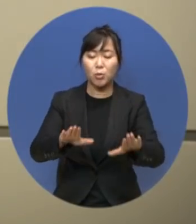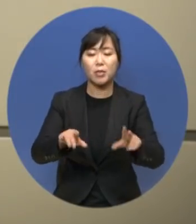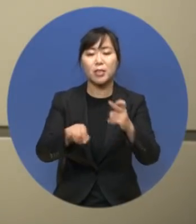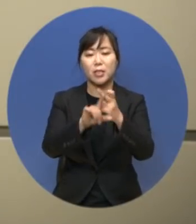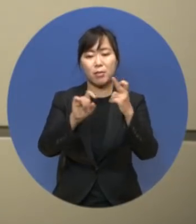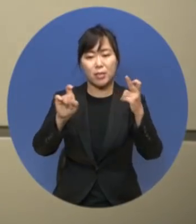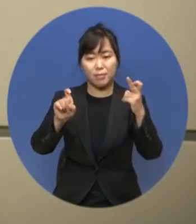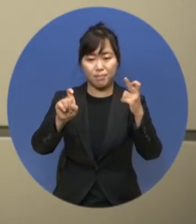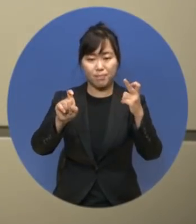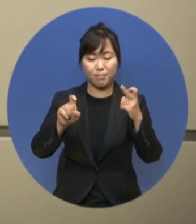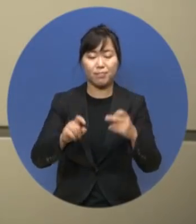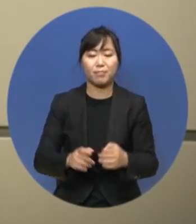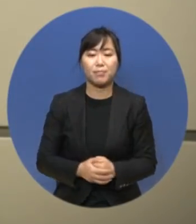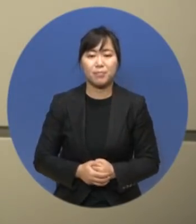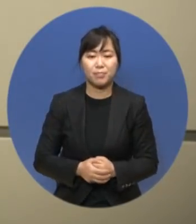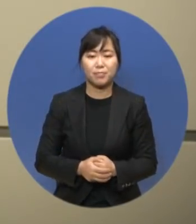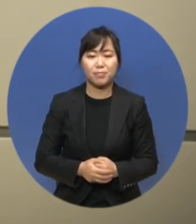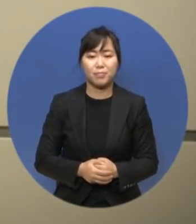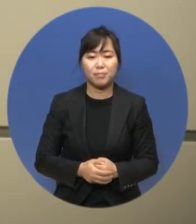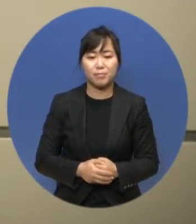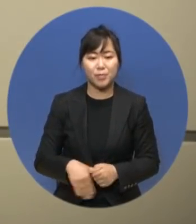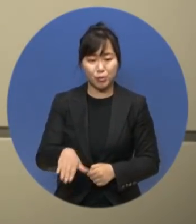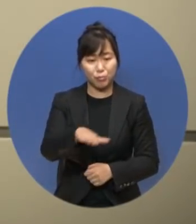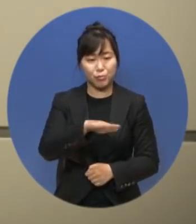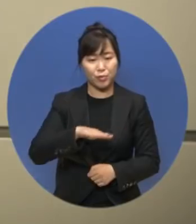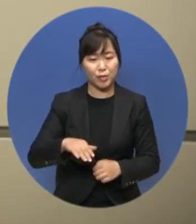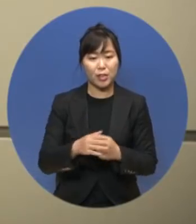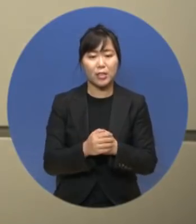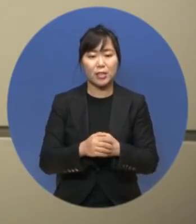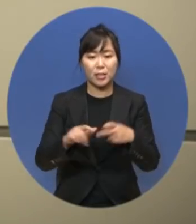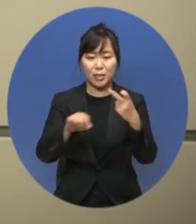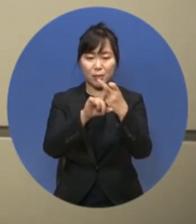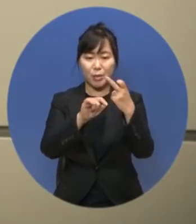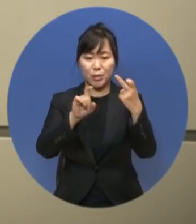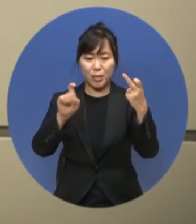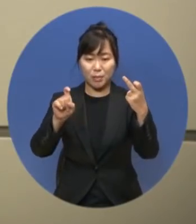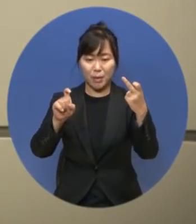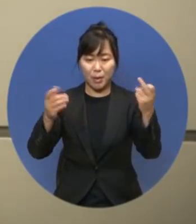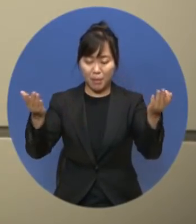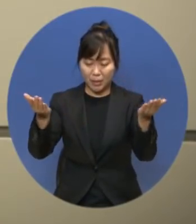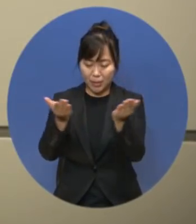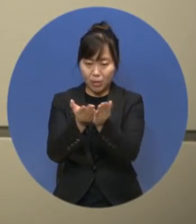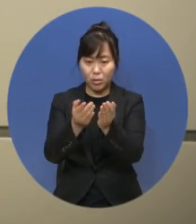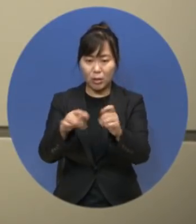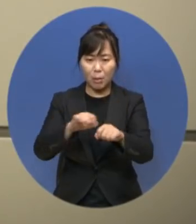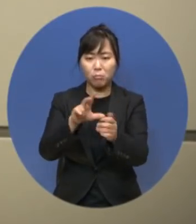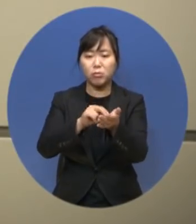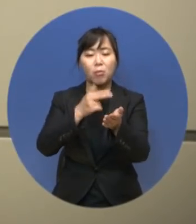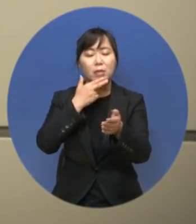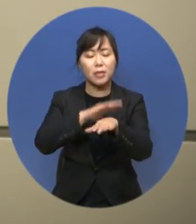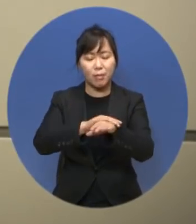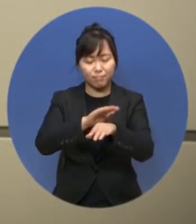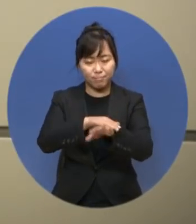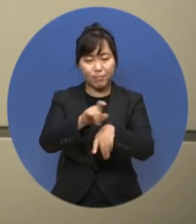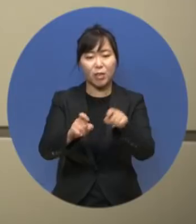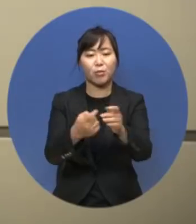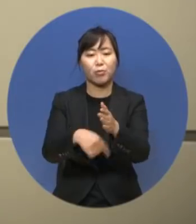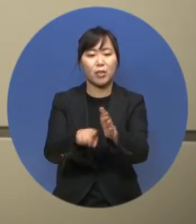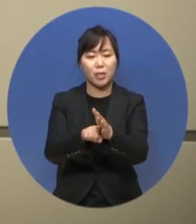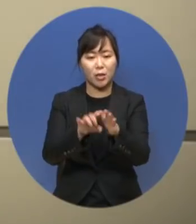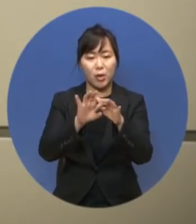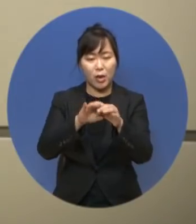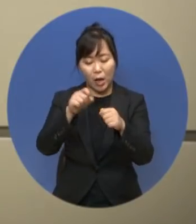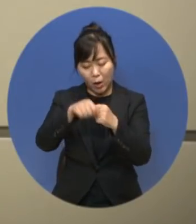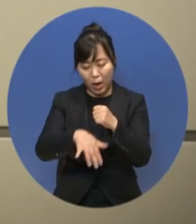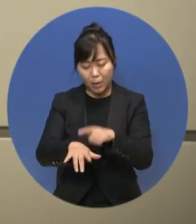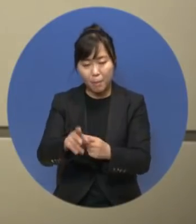12월 10일입니다. 저희들은 이제 12월 10일에 맞춰서 차질 없이 시행될 수 있도록 관련